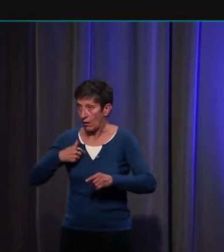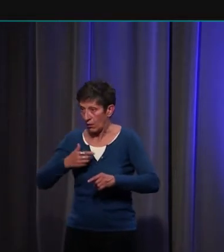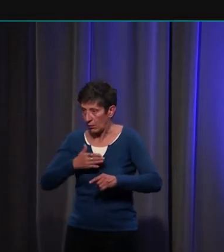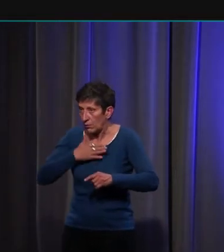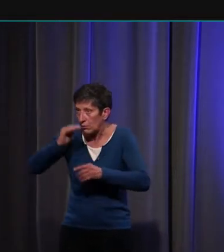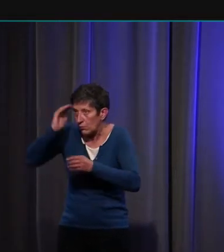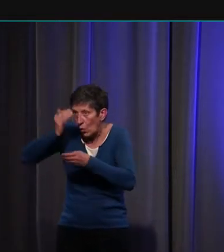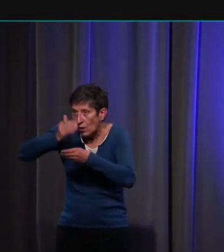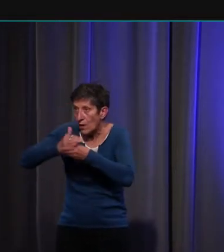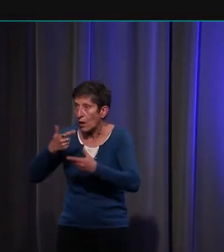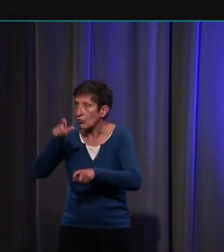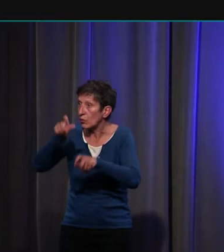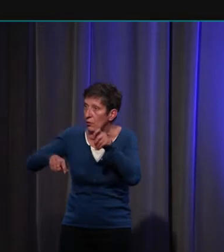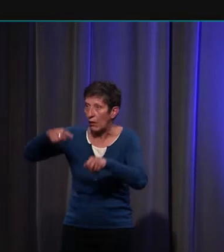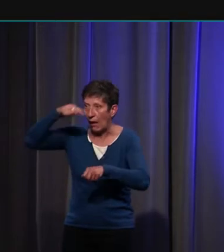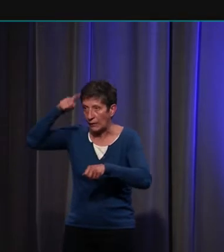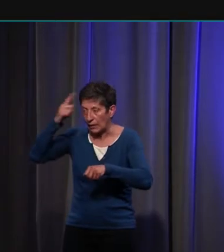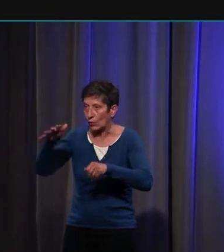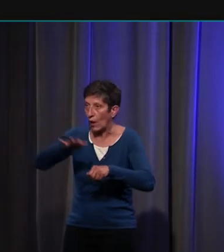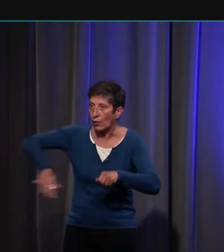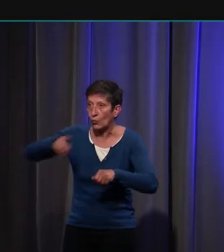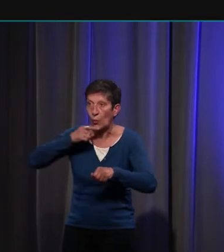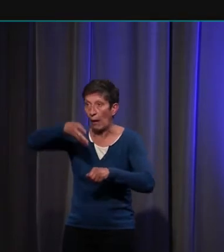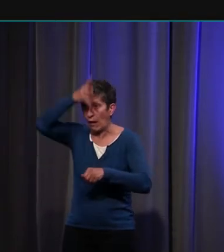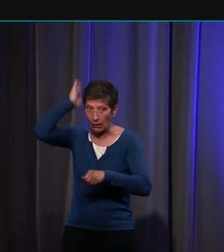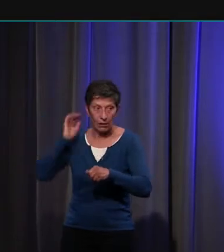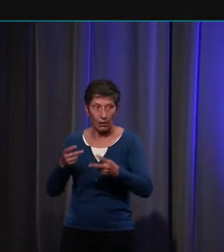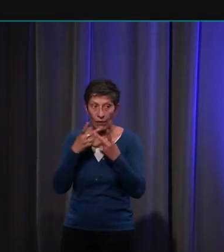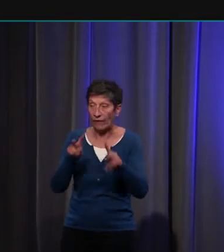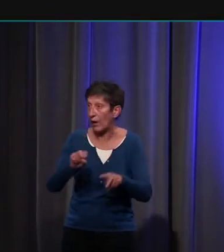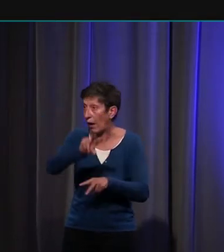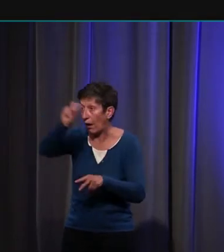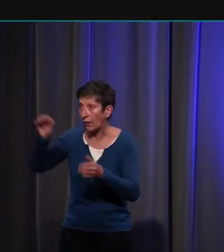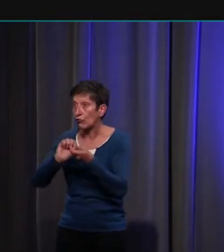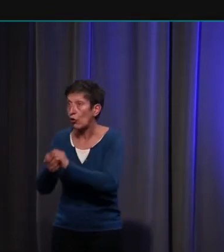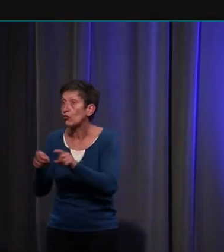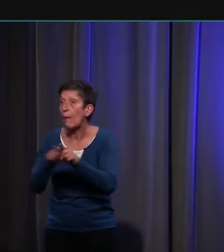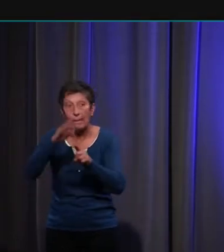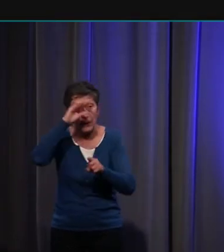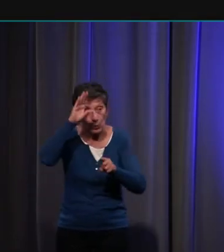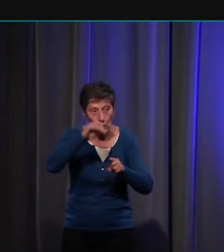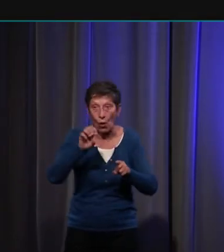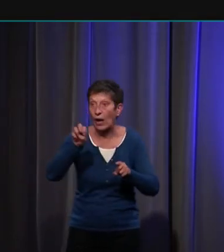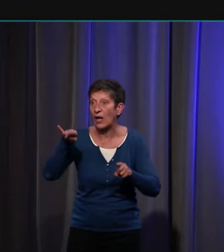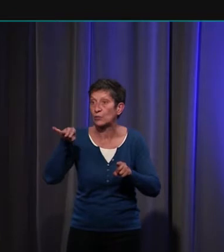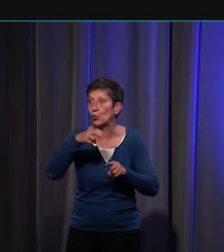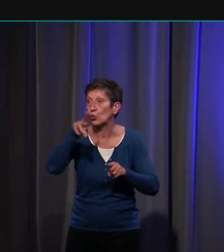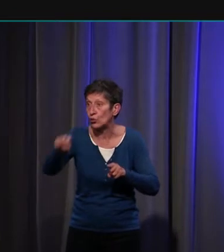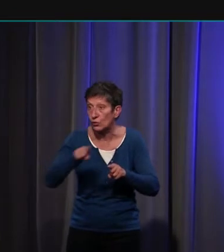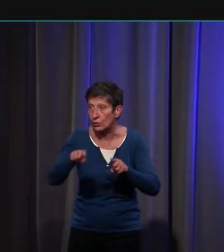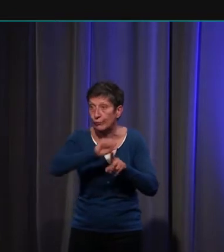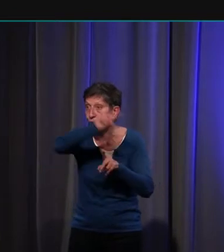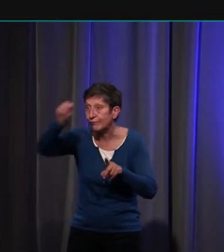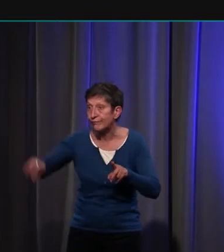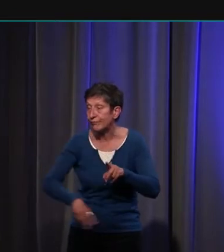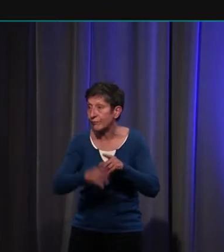ils parlent tous le latin ils changent de ville comme nos étudiants avec erasmus vandales endroit un autre pour eux la nation le royaume